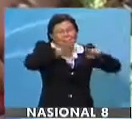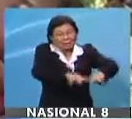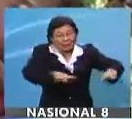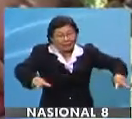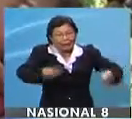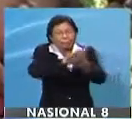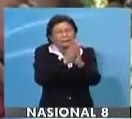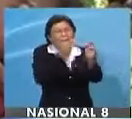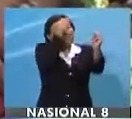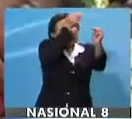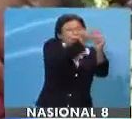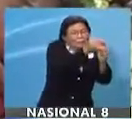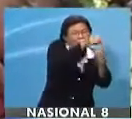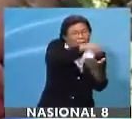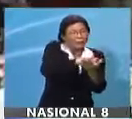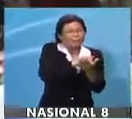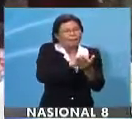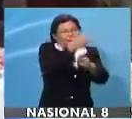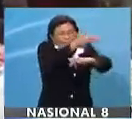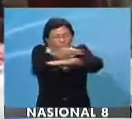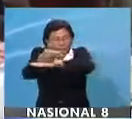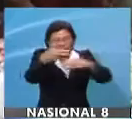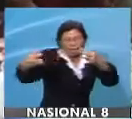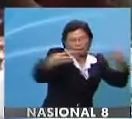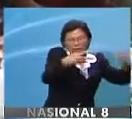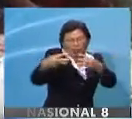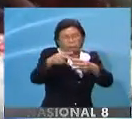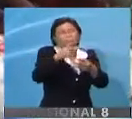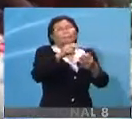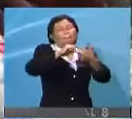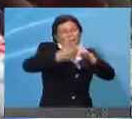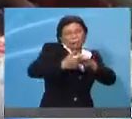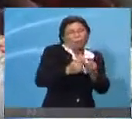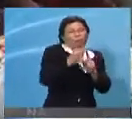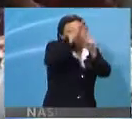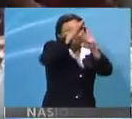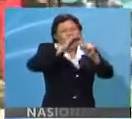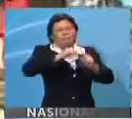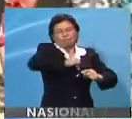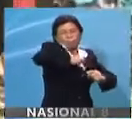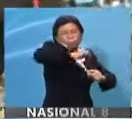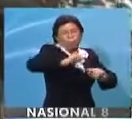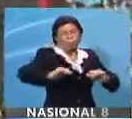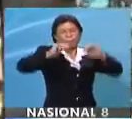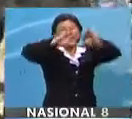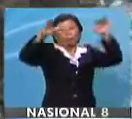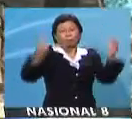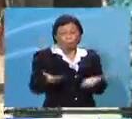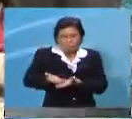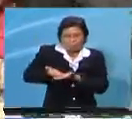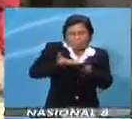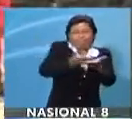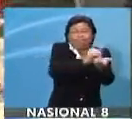yang menjadi mangsa dalam konflik bersenjata sebagai salah satu isu utama yang diperjuang di peringkat global. Resolusi